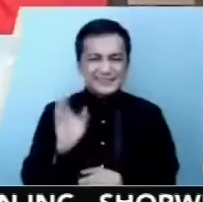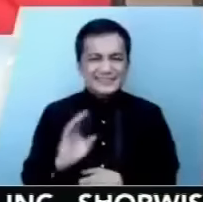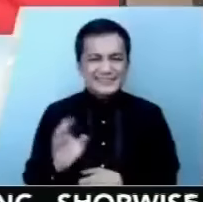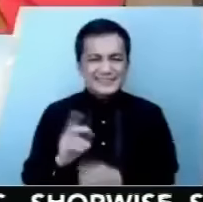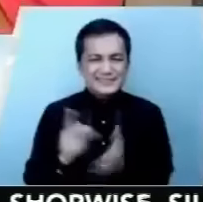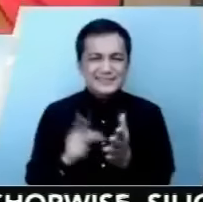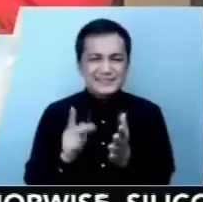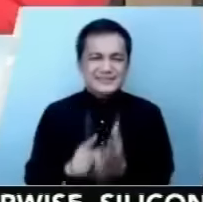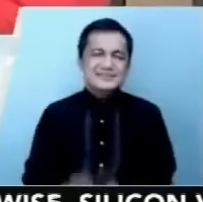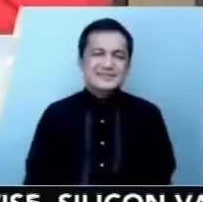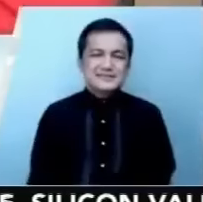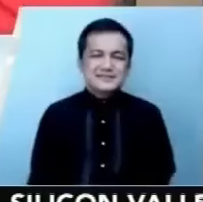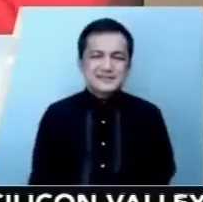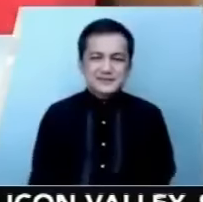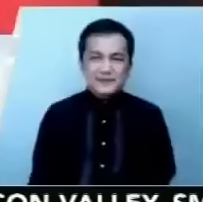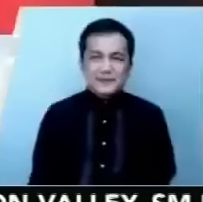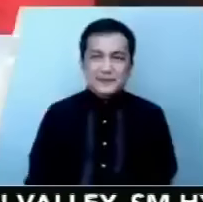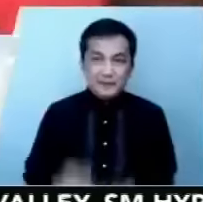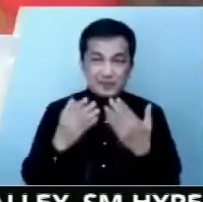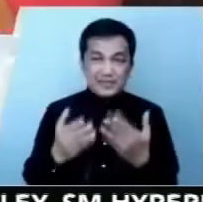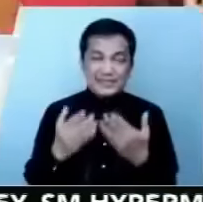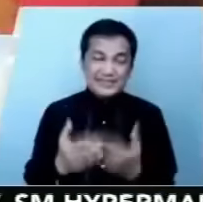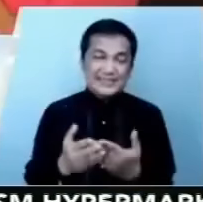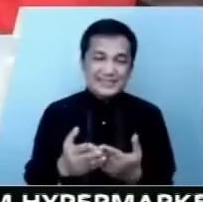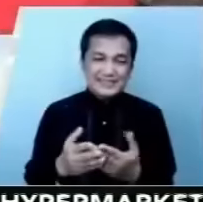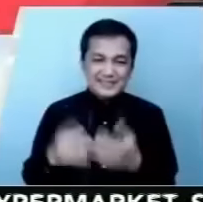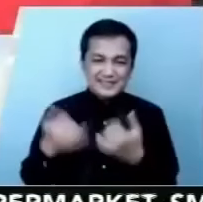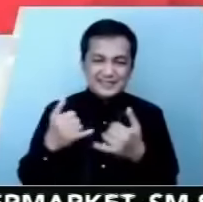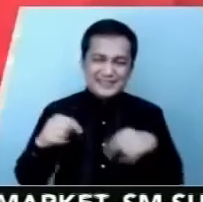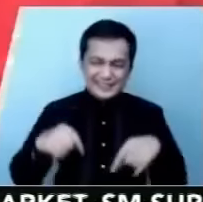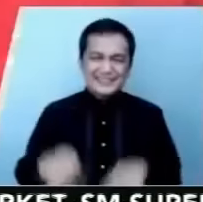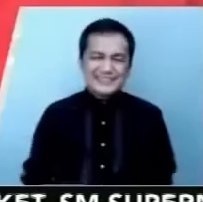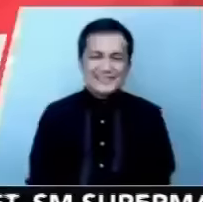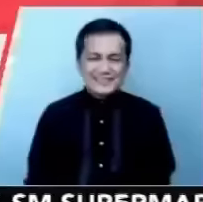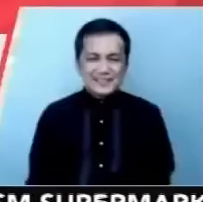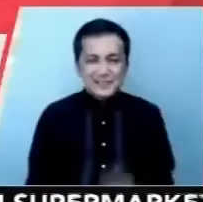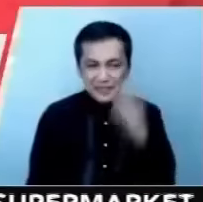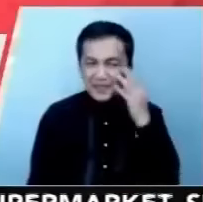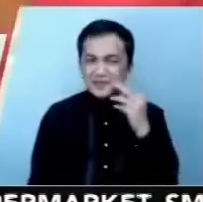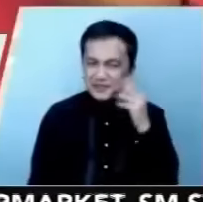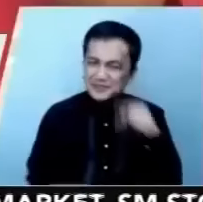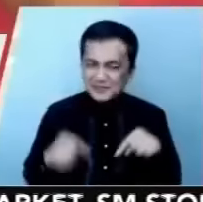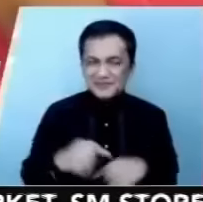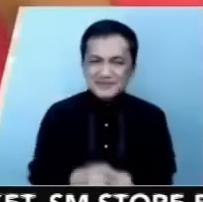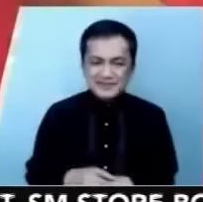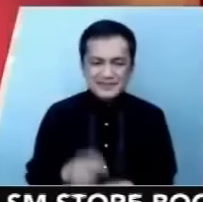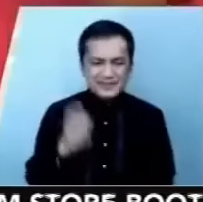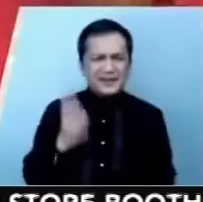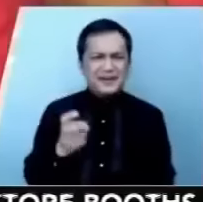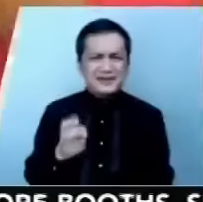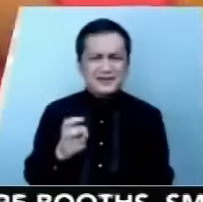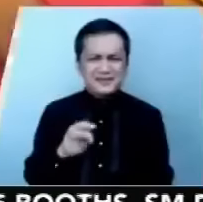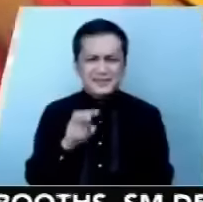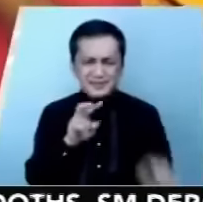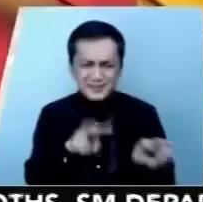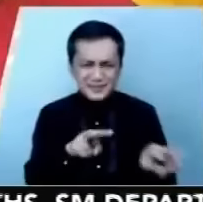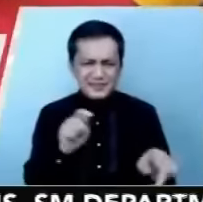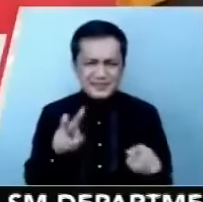course ah thankful dahil ah nakapaglaro kami rito ng o naexperience namin ito ang hirap pala pag Nanunood ka ng TV Parang ang